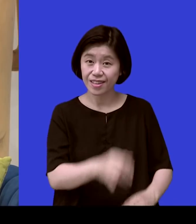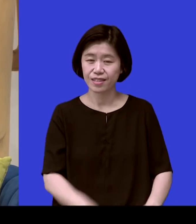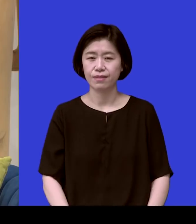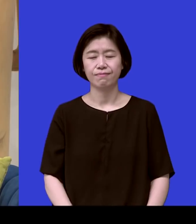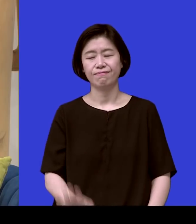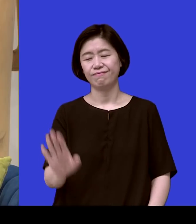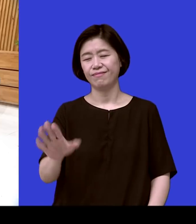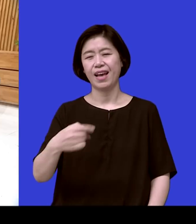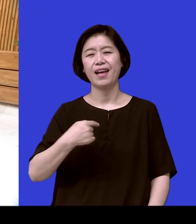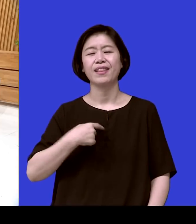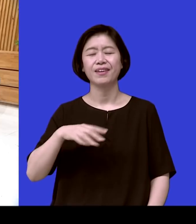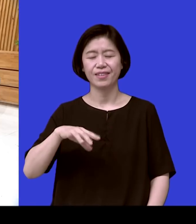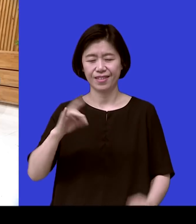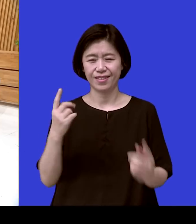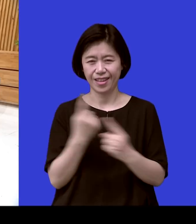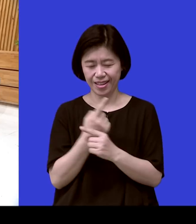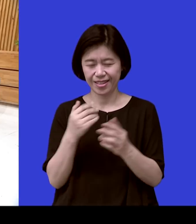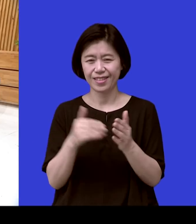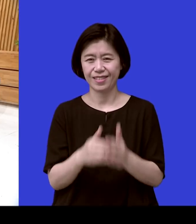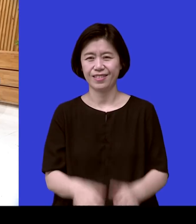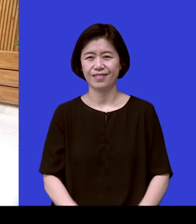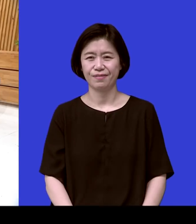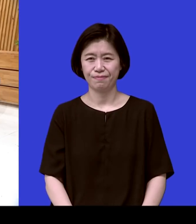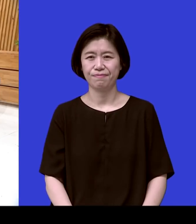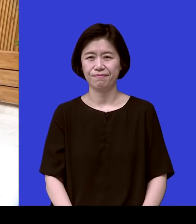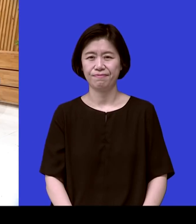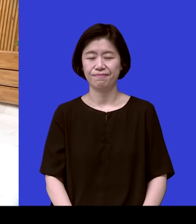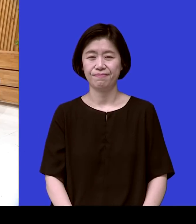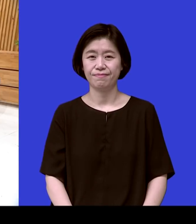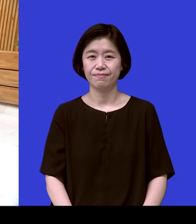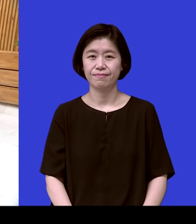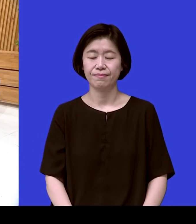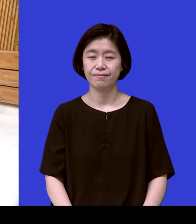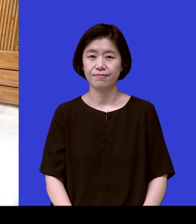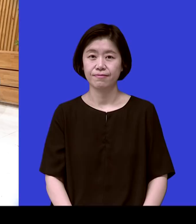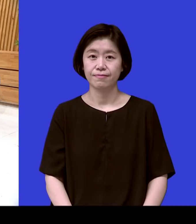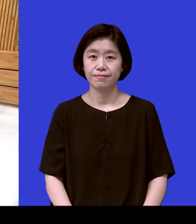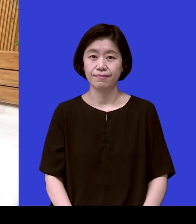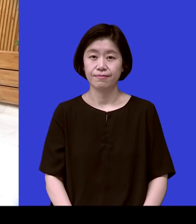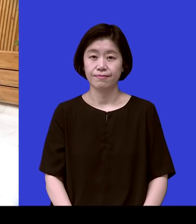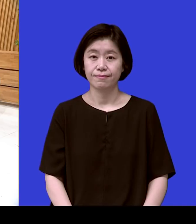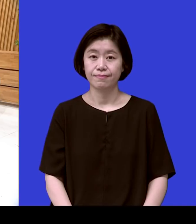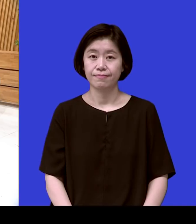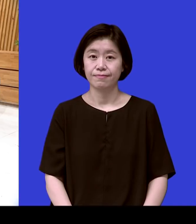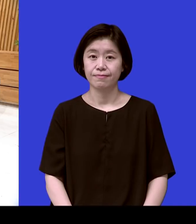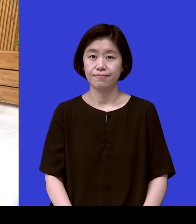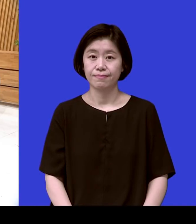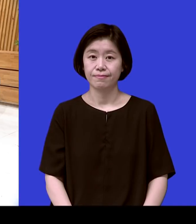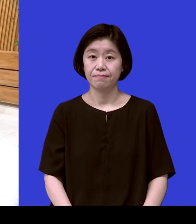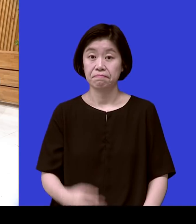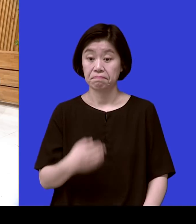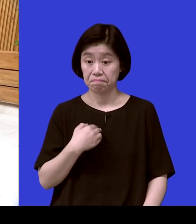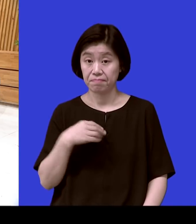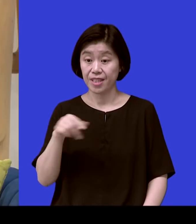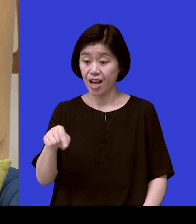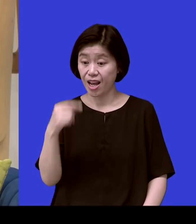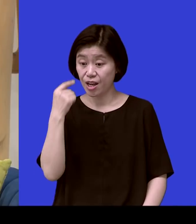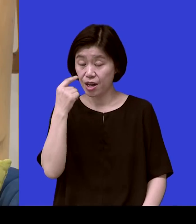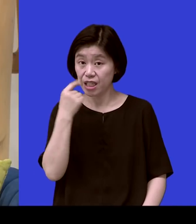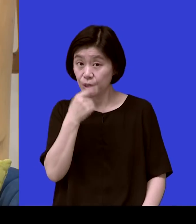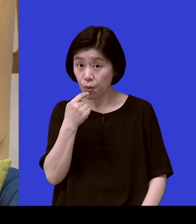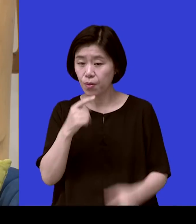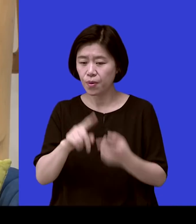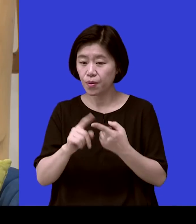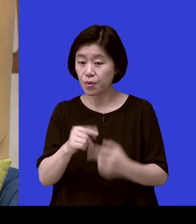일단 제가 바뀌었어요. 이게 중요한 겁니다. 이게 중요한 거예요. 맞아요. 이게 중요한 거예요. 제가 그걸 그렇지. 배우다 보니까